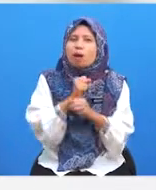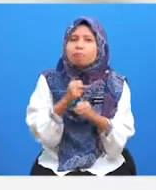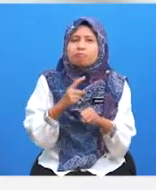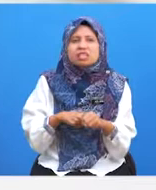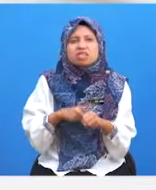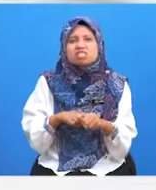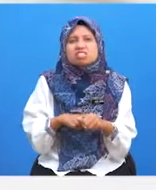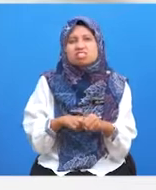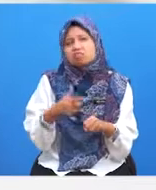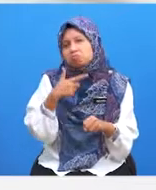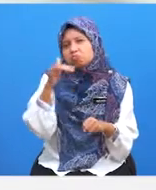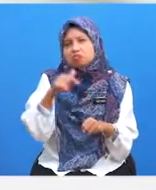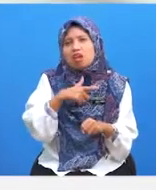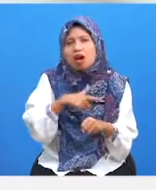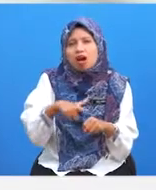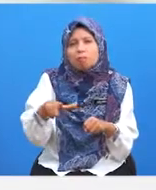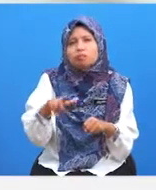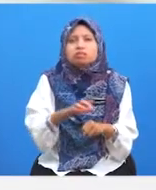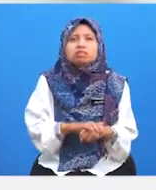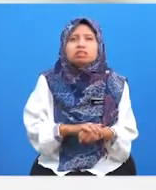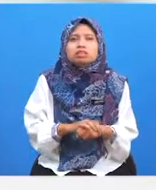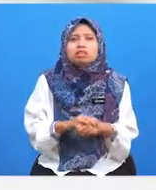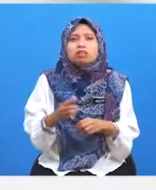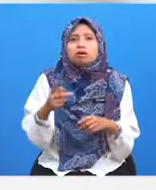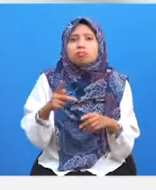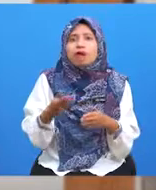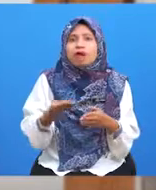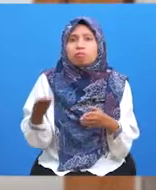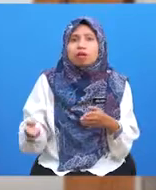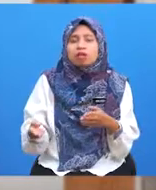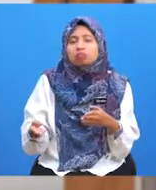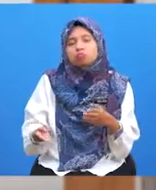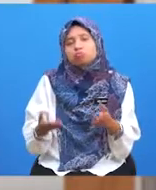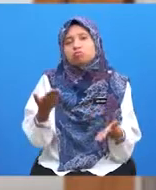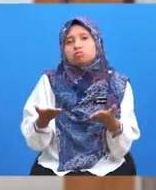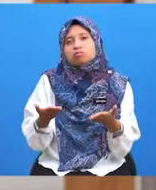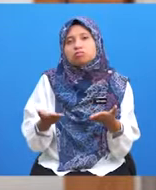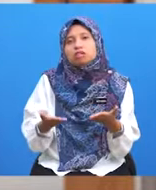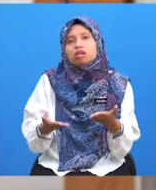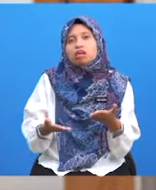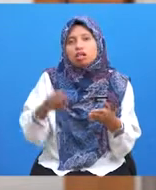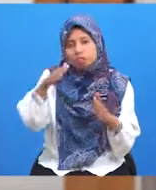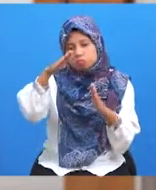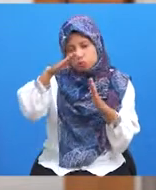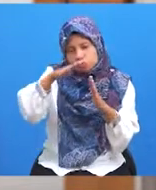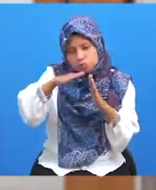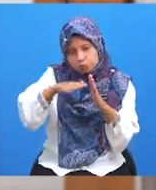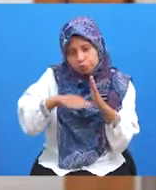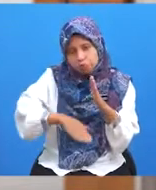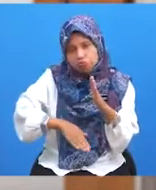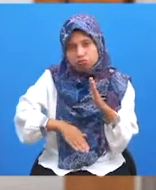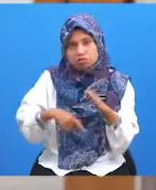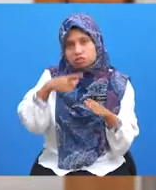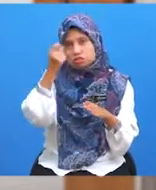sepanjang proses ini berjalan productivity syari'at akan menurun kerennya pekerja pelukan mase